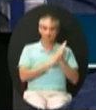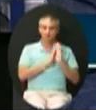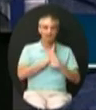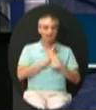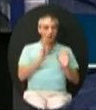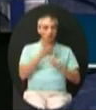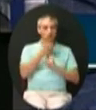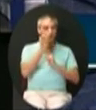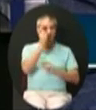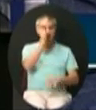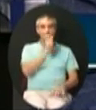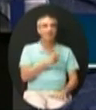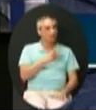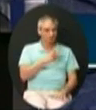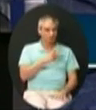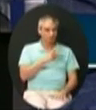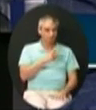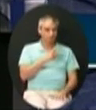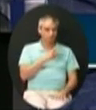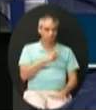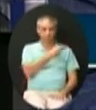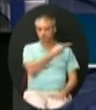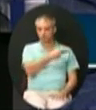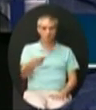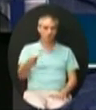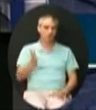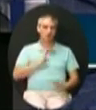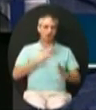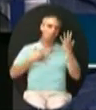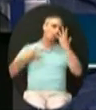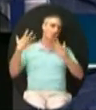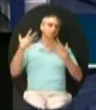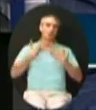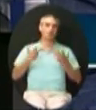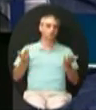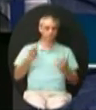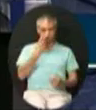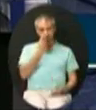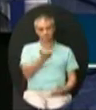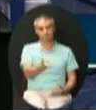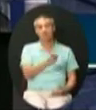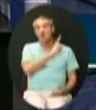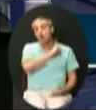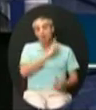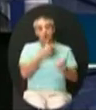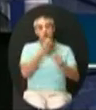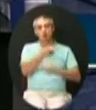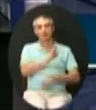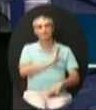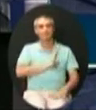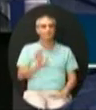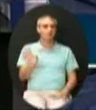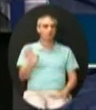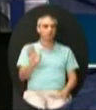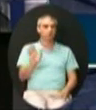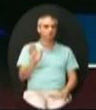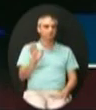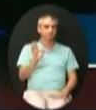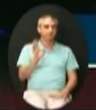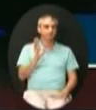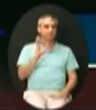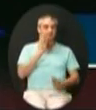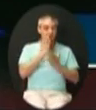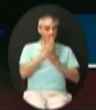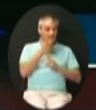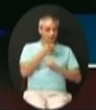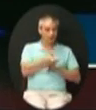שאין יורים באדם שמוטל חסר אונים לפניך. אין יורים רגע, בו. אולי אבל הרגע שירית בו,